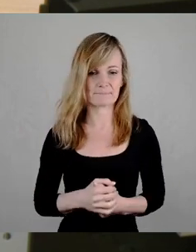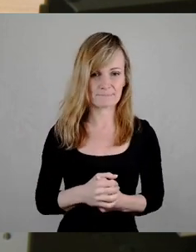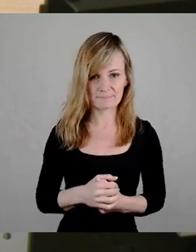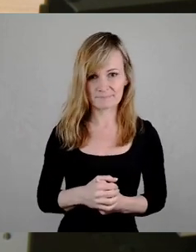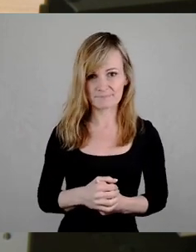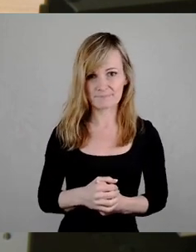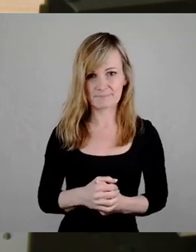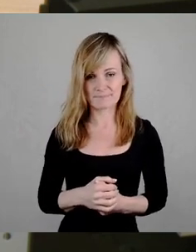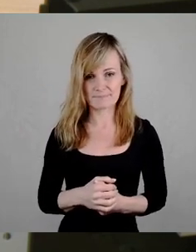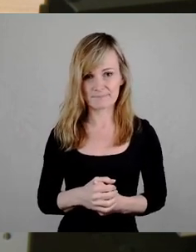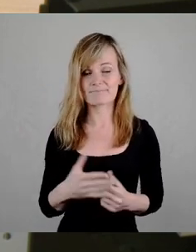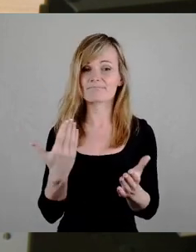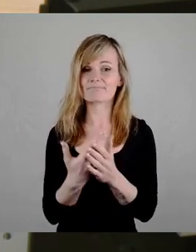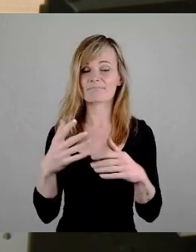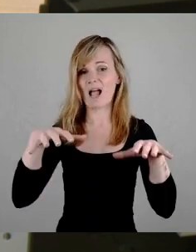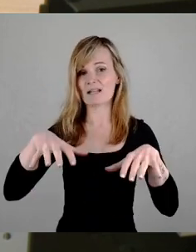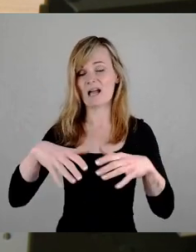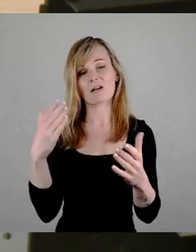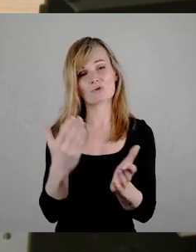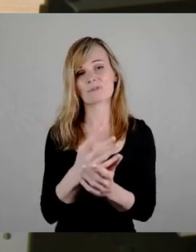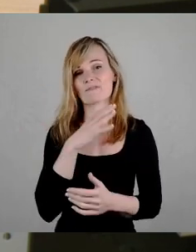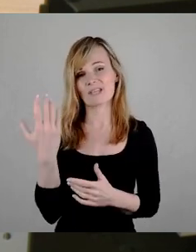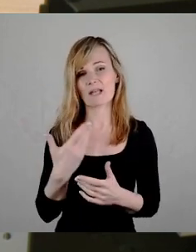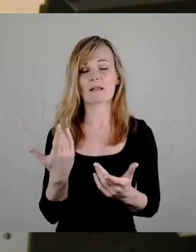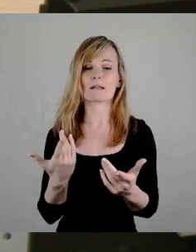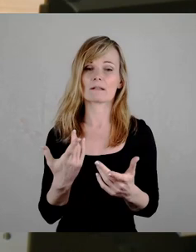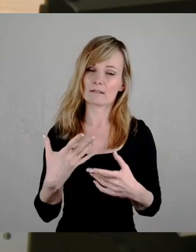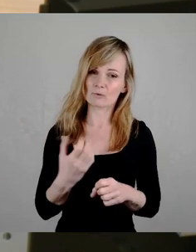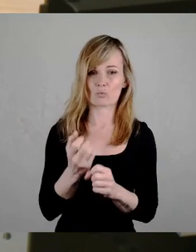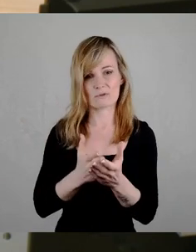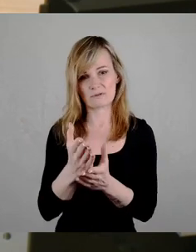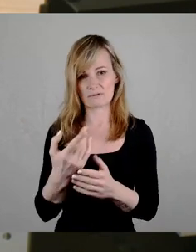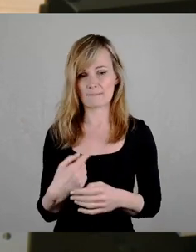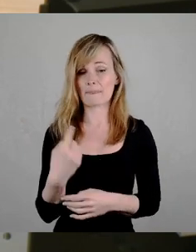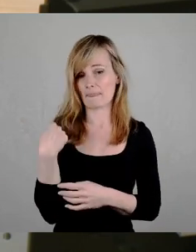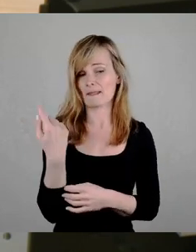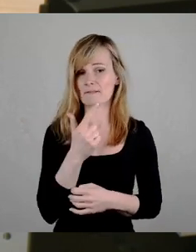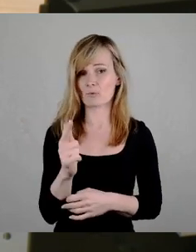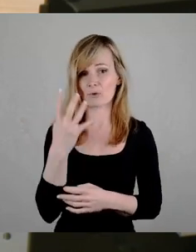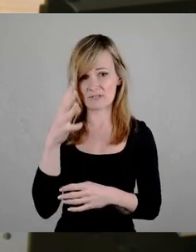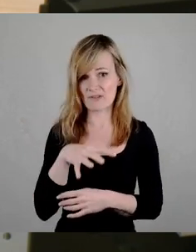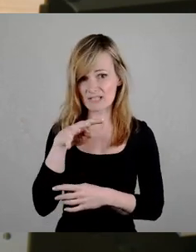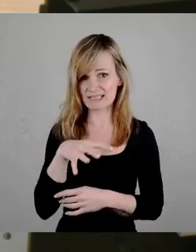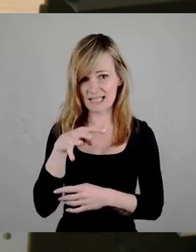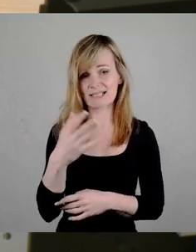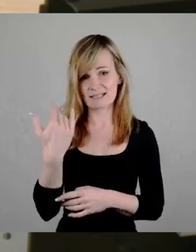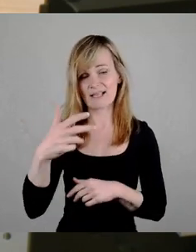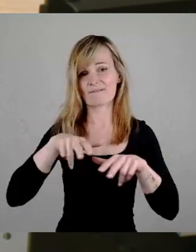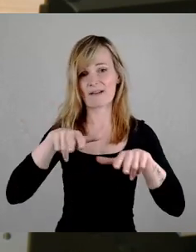Dabei hat diese Anlage schon viele Hürden genommen. Das erste Mal 2014 noch unter der Verwaltung der